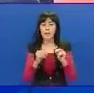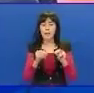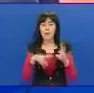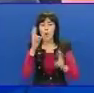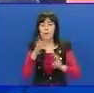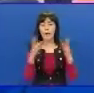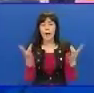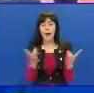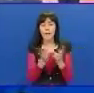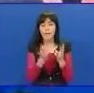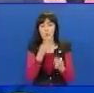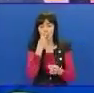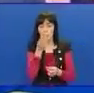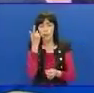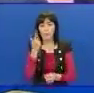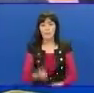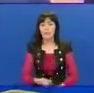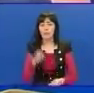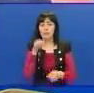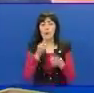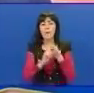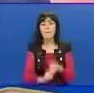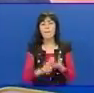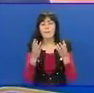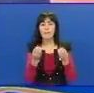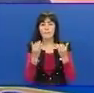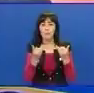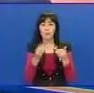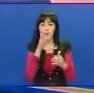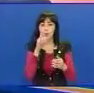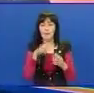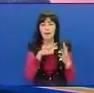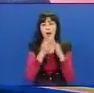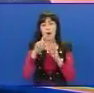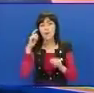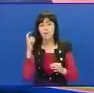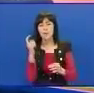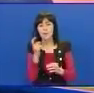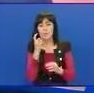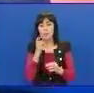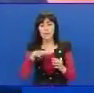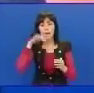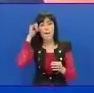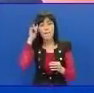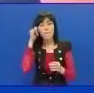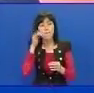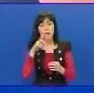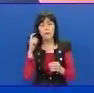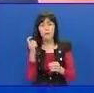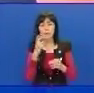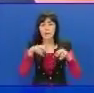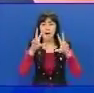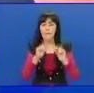қажеттілігі көрініп білініп тұр. Соған байланысты әсіресе бүгінгі таңда ауыл шаруашылығындағы мал шаруашылығында